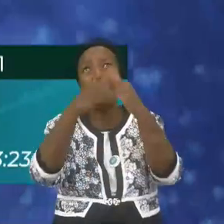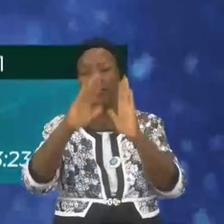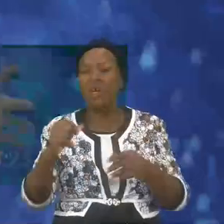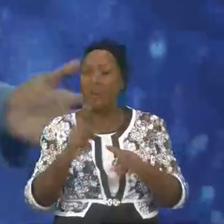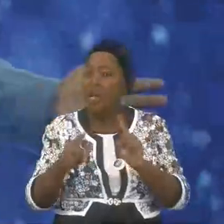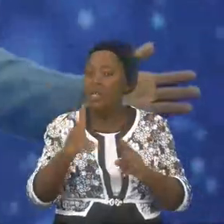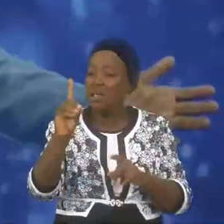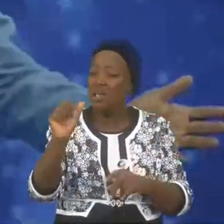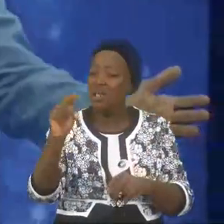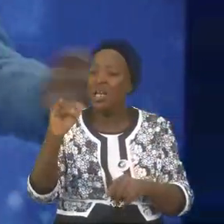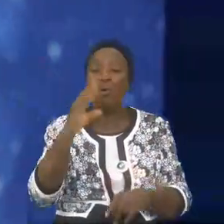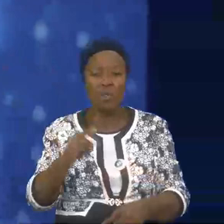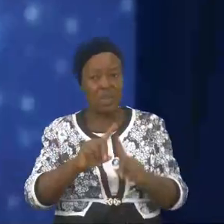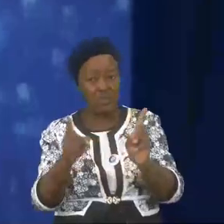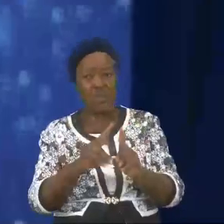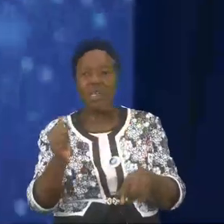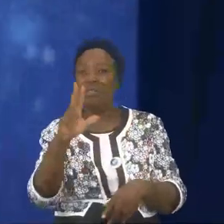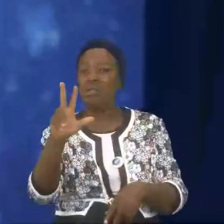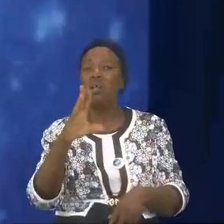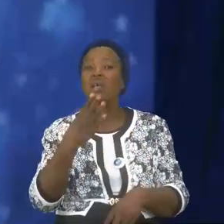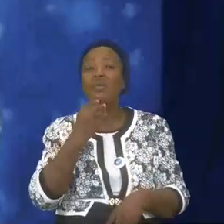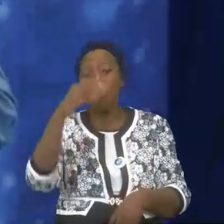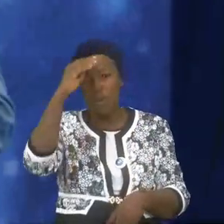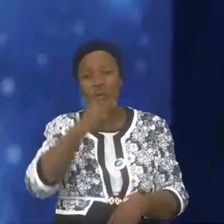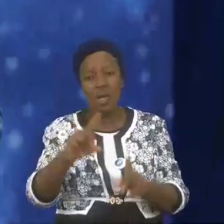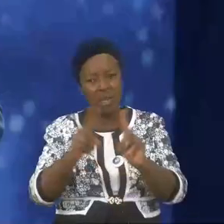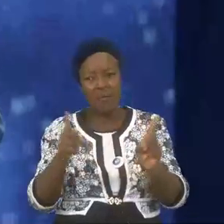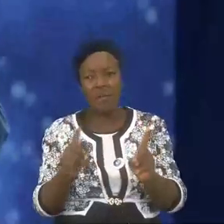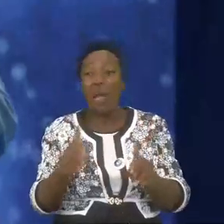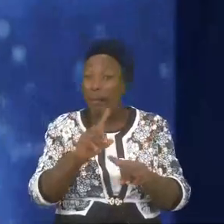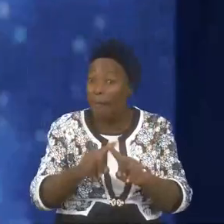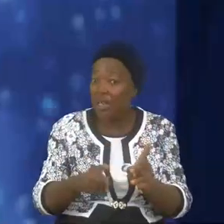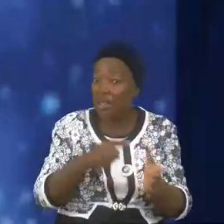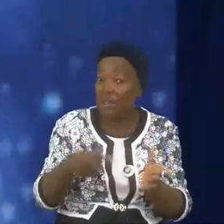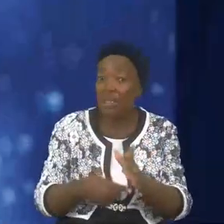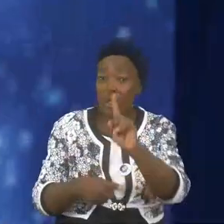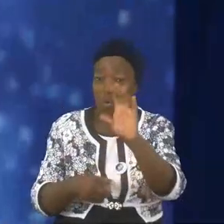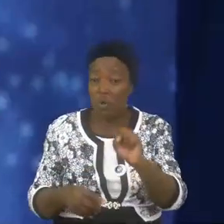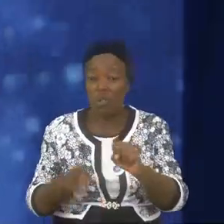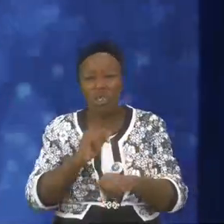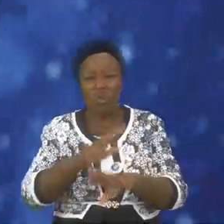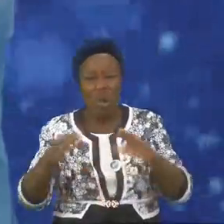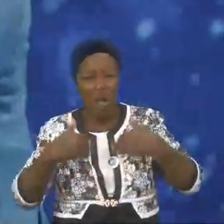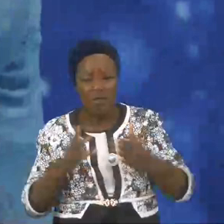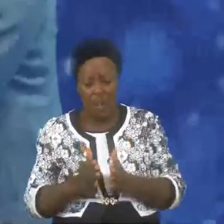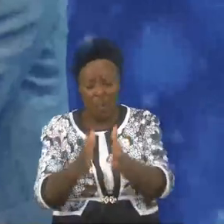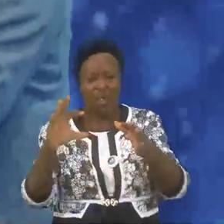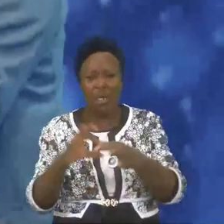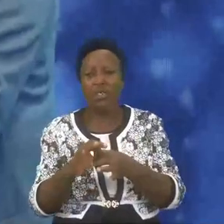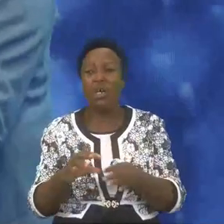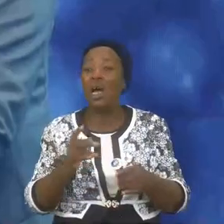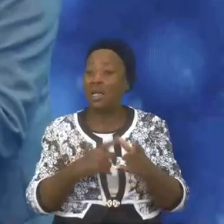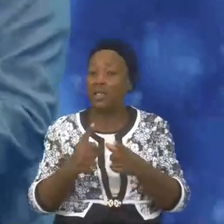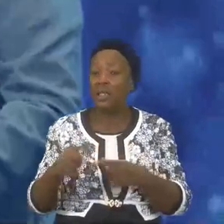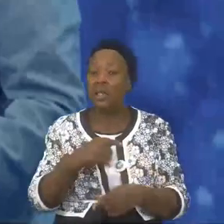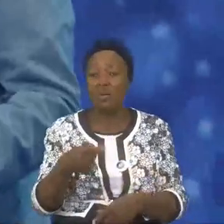ciel. Daniel était différent. Shadrach, Meshach, Abednego étaient différents. Mais ceux-ci-là, ils n'avaient pas la connexion